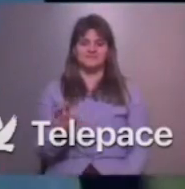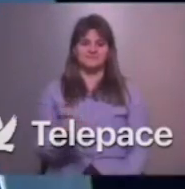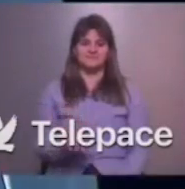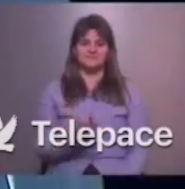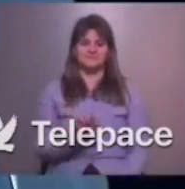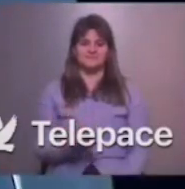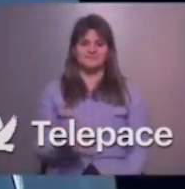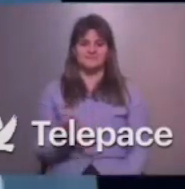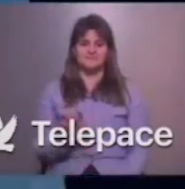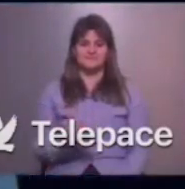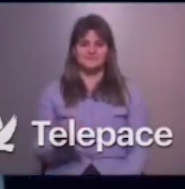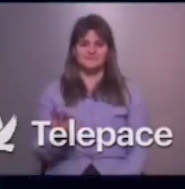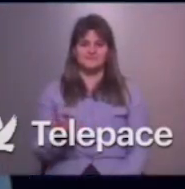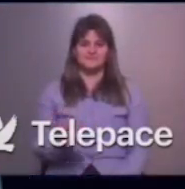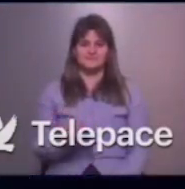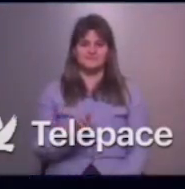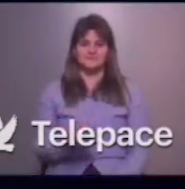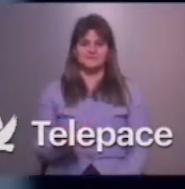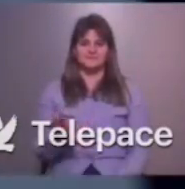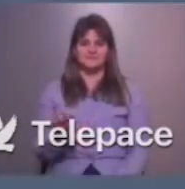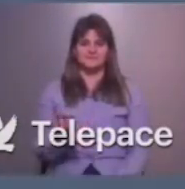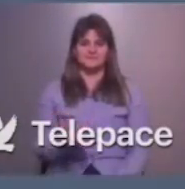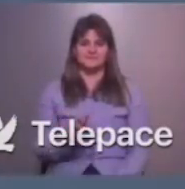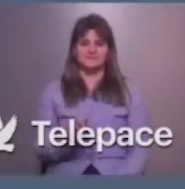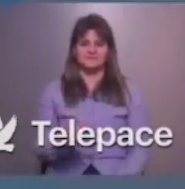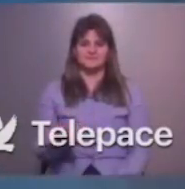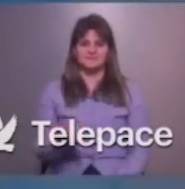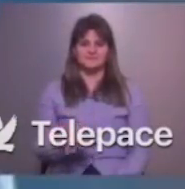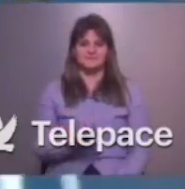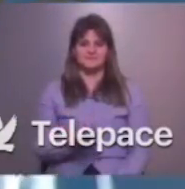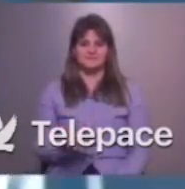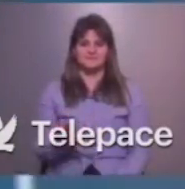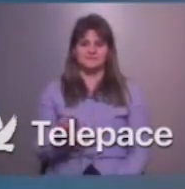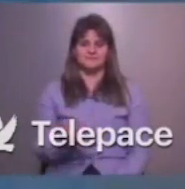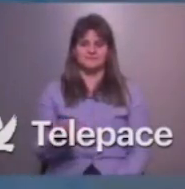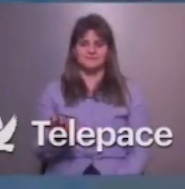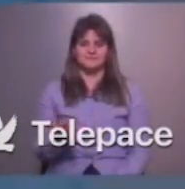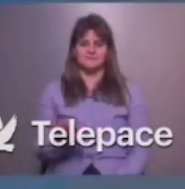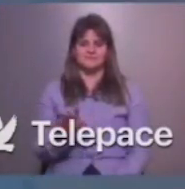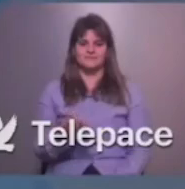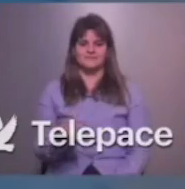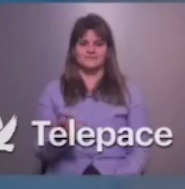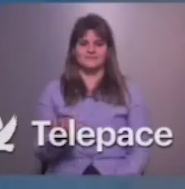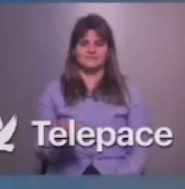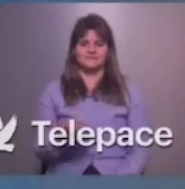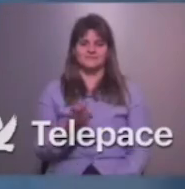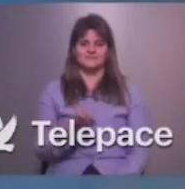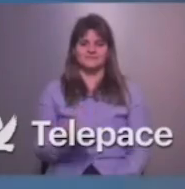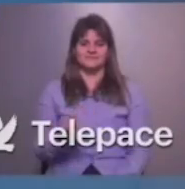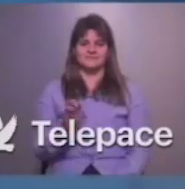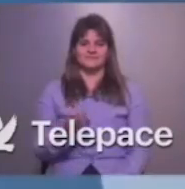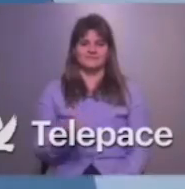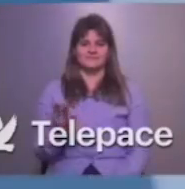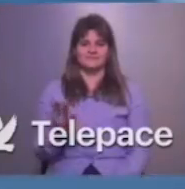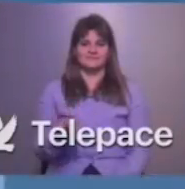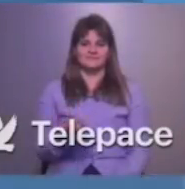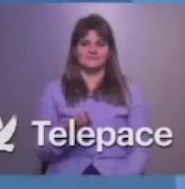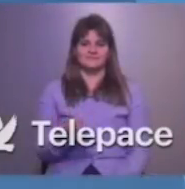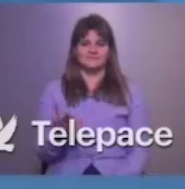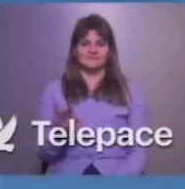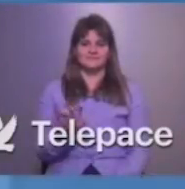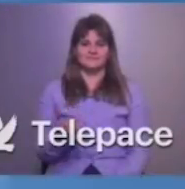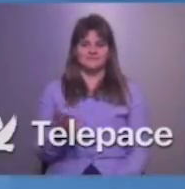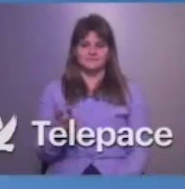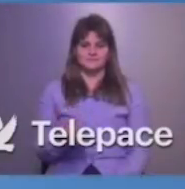Vediamo intanto i fedeli raccolti davanti all'altare dove tra